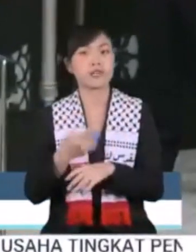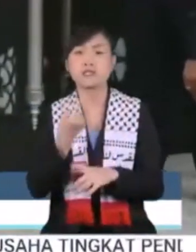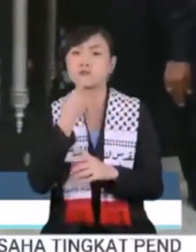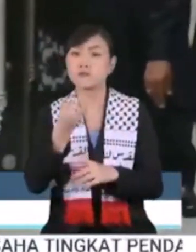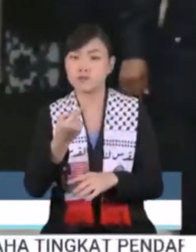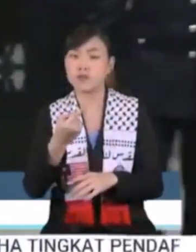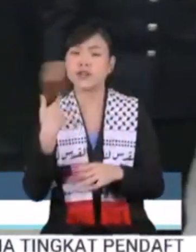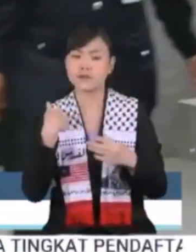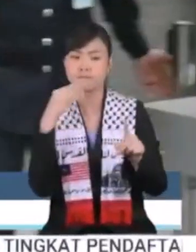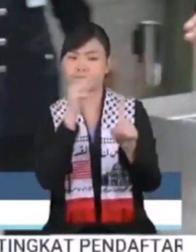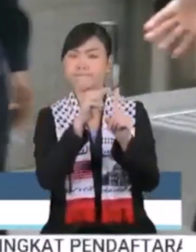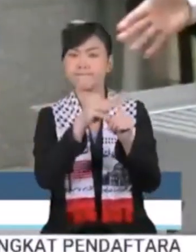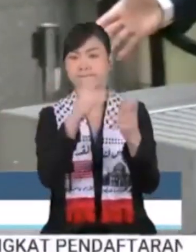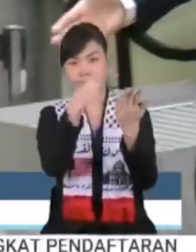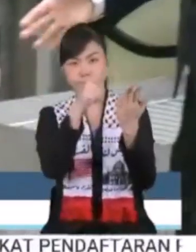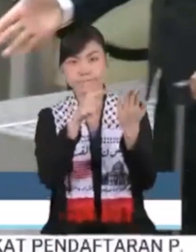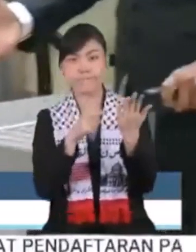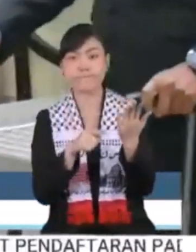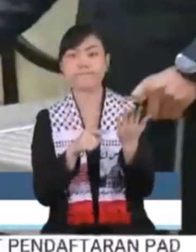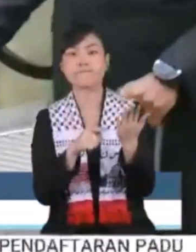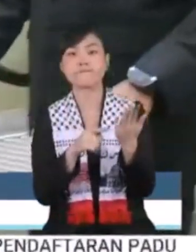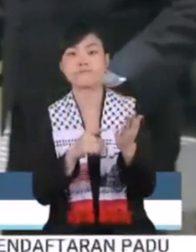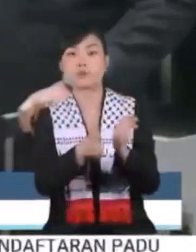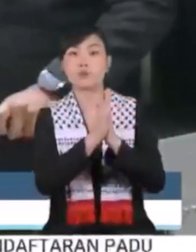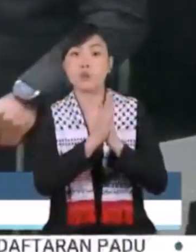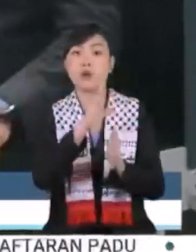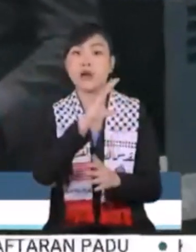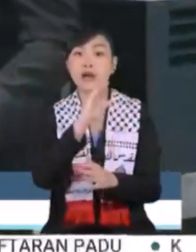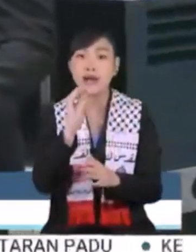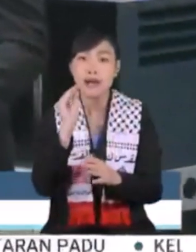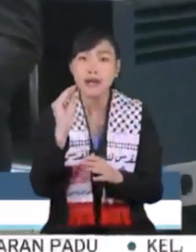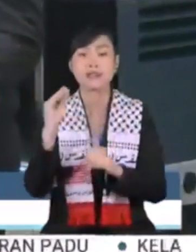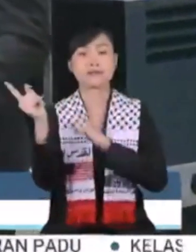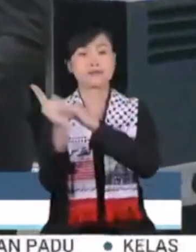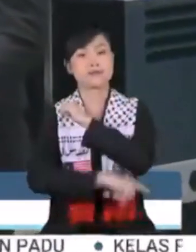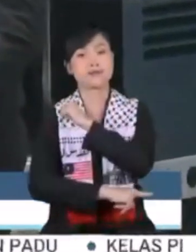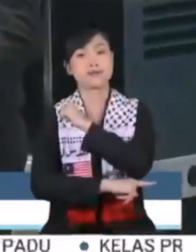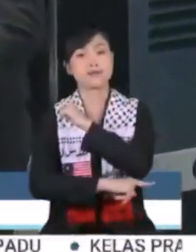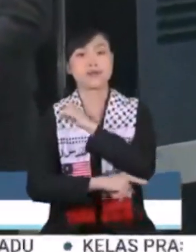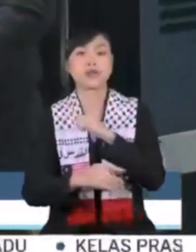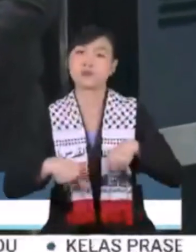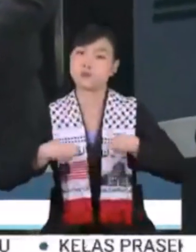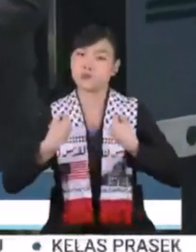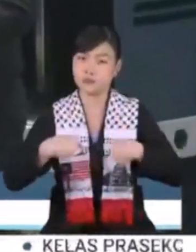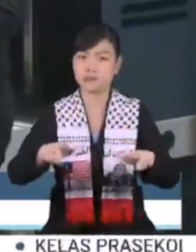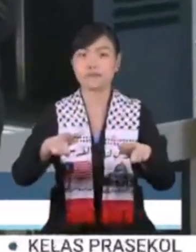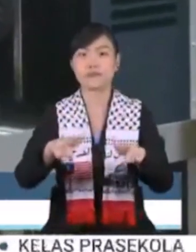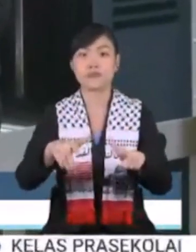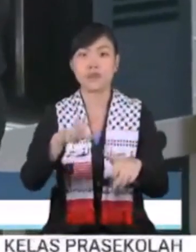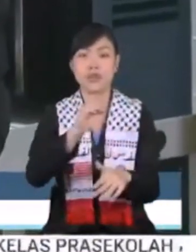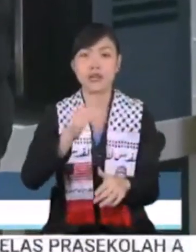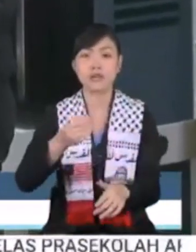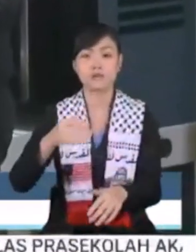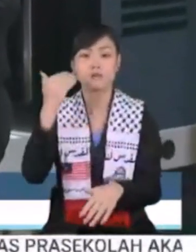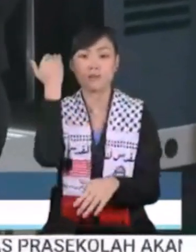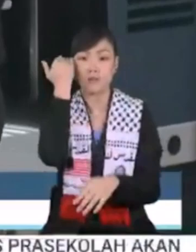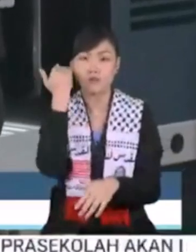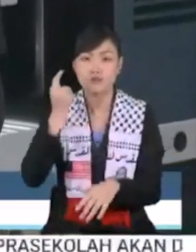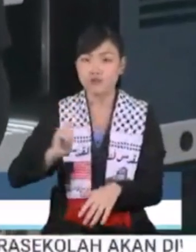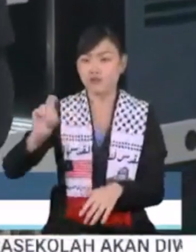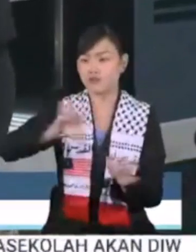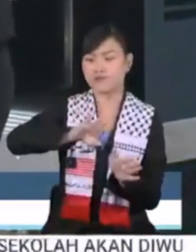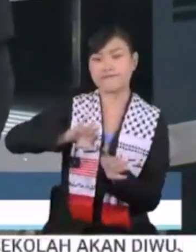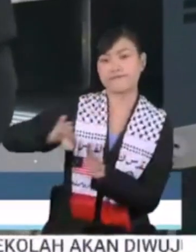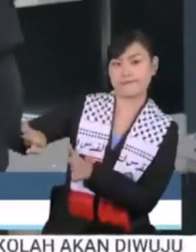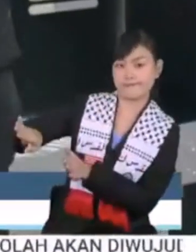ia dibenarkan malah rayuan terhadap sabitan dan hukuman dibenarkan manakala perintah mahkamah tinggi diketepikan dua